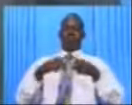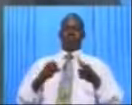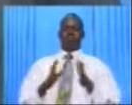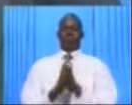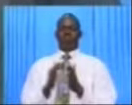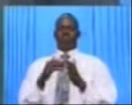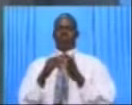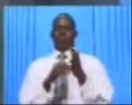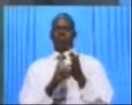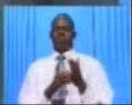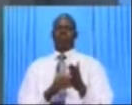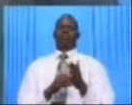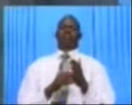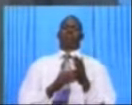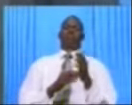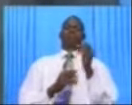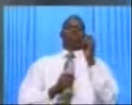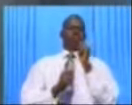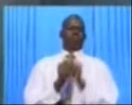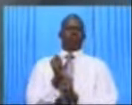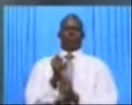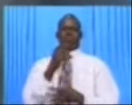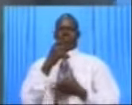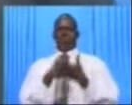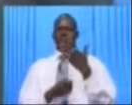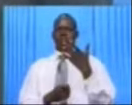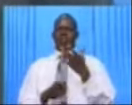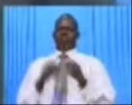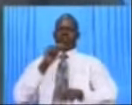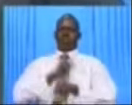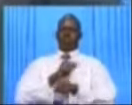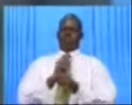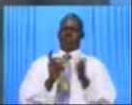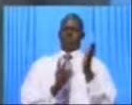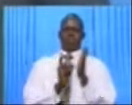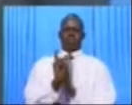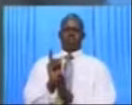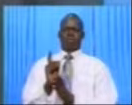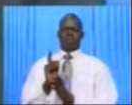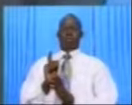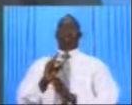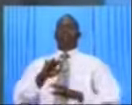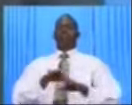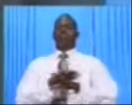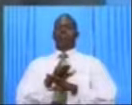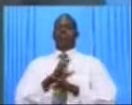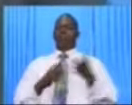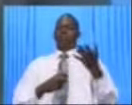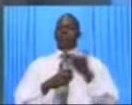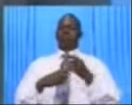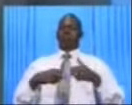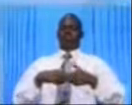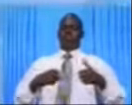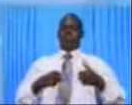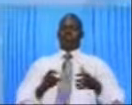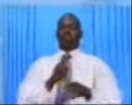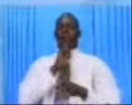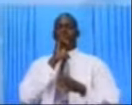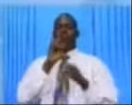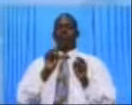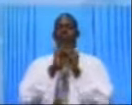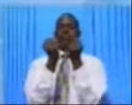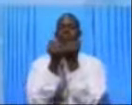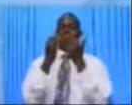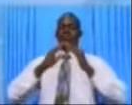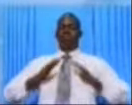c'est souvent leur premier poste de coût. Donc, on agit directement sur la marge de façon directe et forte. Alors, est-ce que ces sociétés ont